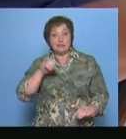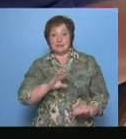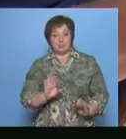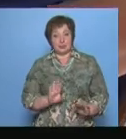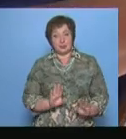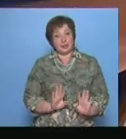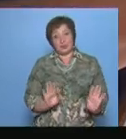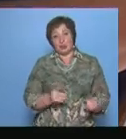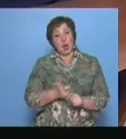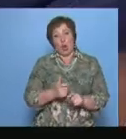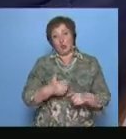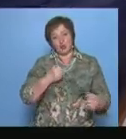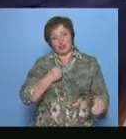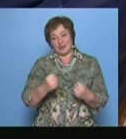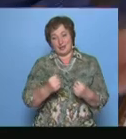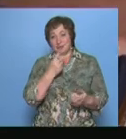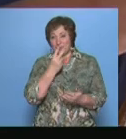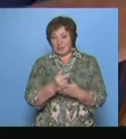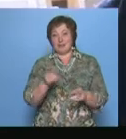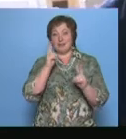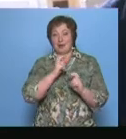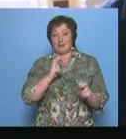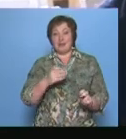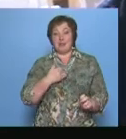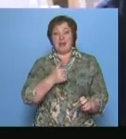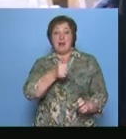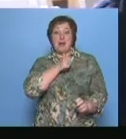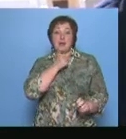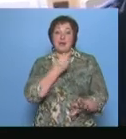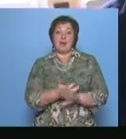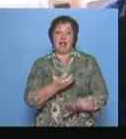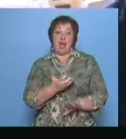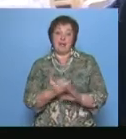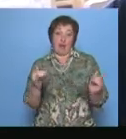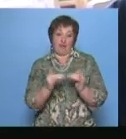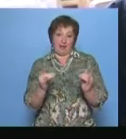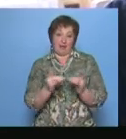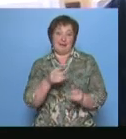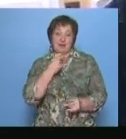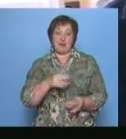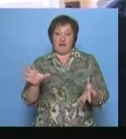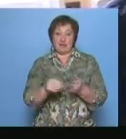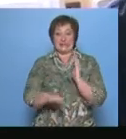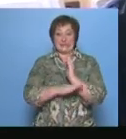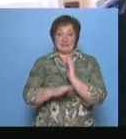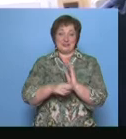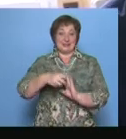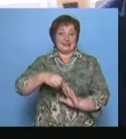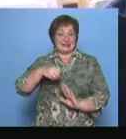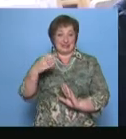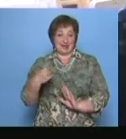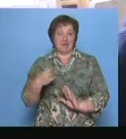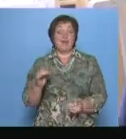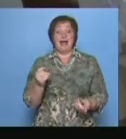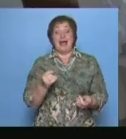Нет, это очень крепко сидит герметик, он проверенный. Вот мы прокованные пробовали отколупнуть вместе с деревом. Или стразинка крушится, или вместе с деревом